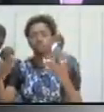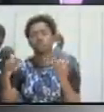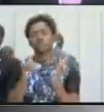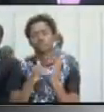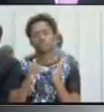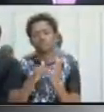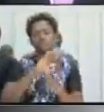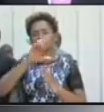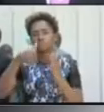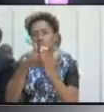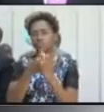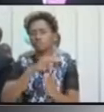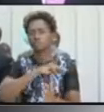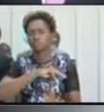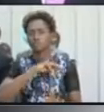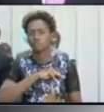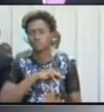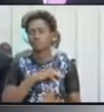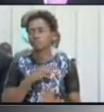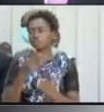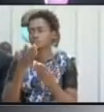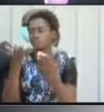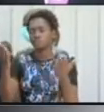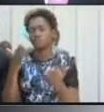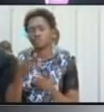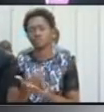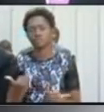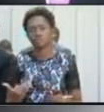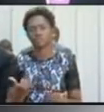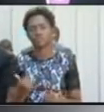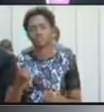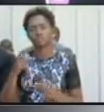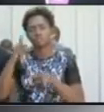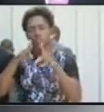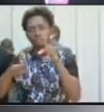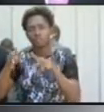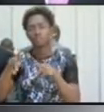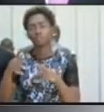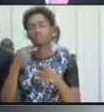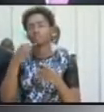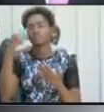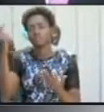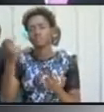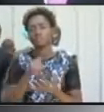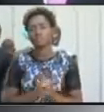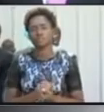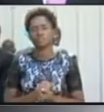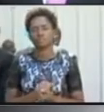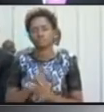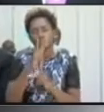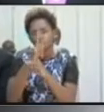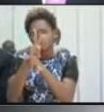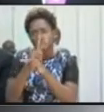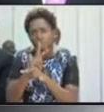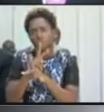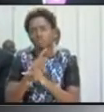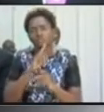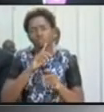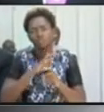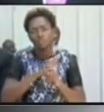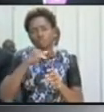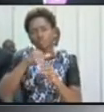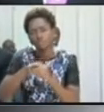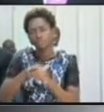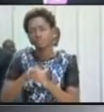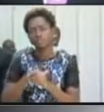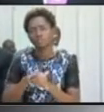encore tout le monde presse qui était présent. Population, m'a dit nous, qu'il y a confiance nous